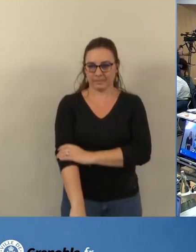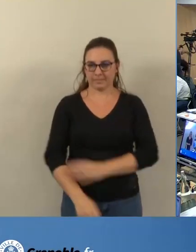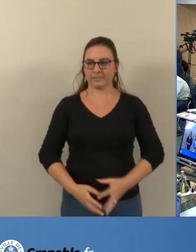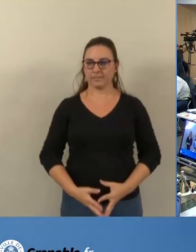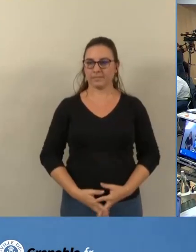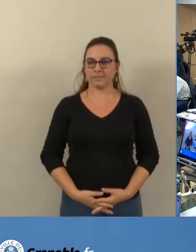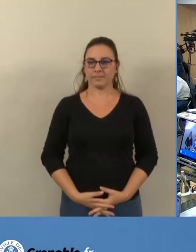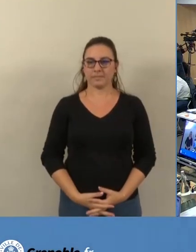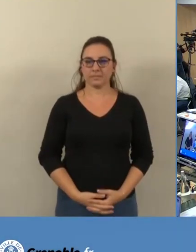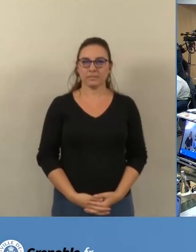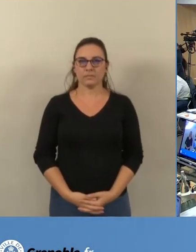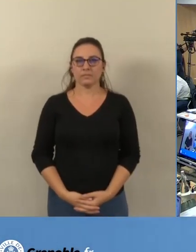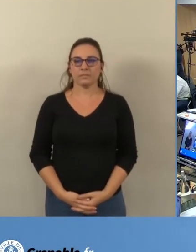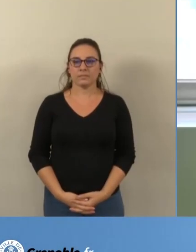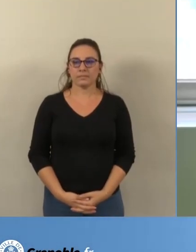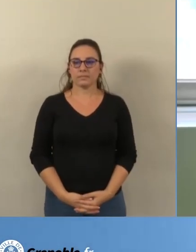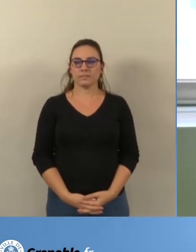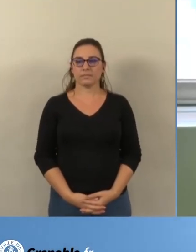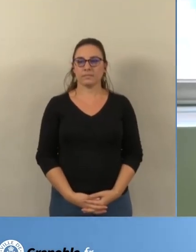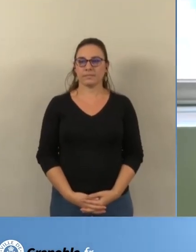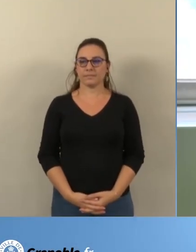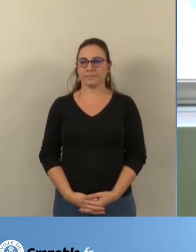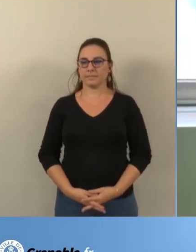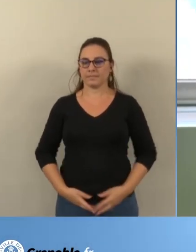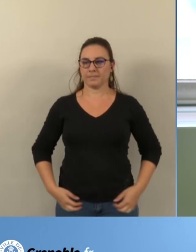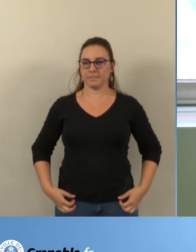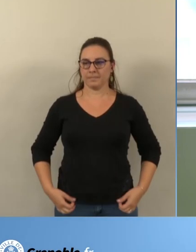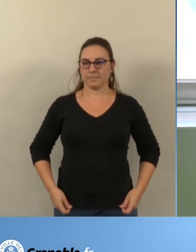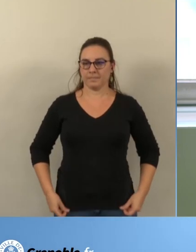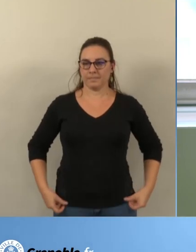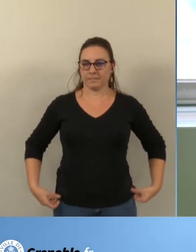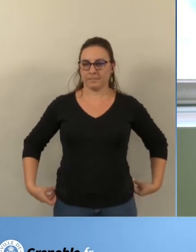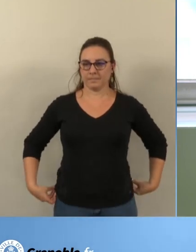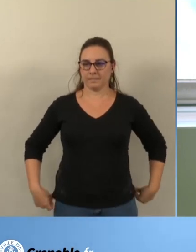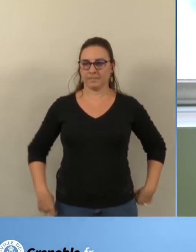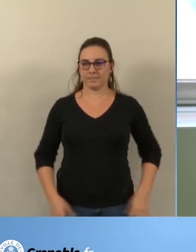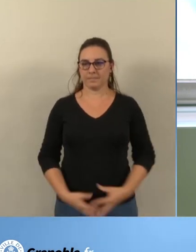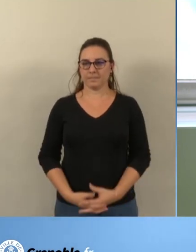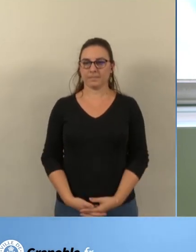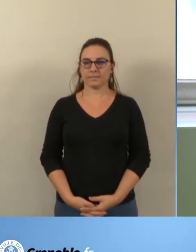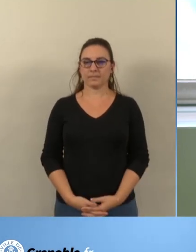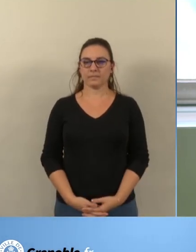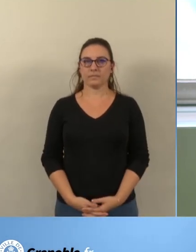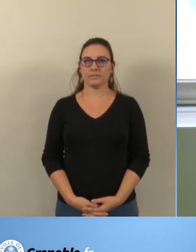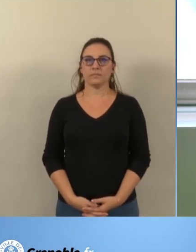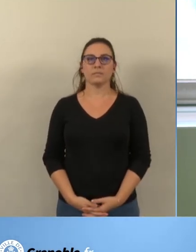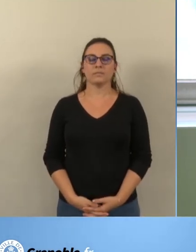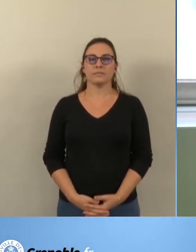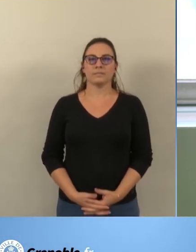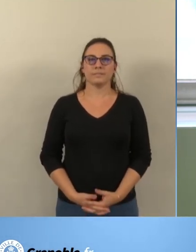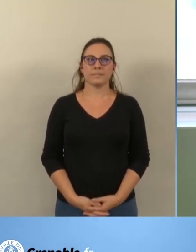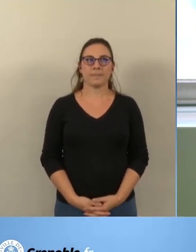natiemo Émilie Chalas Thierry Chastagner Pascal clouaire